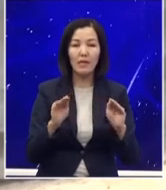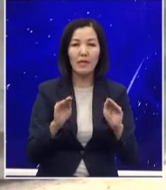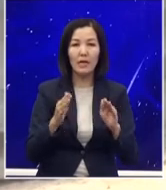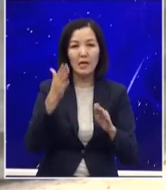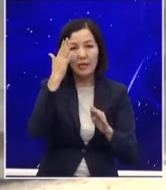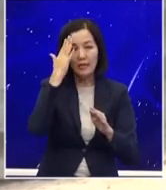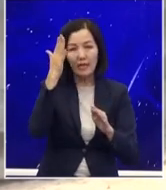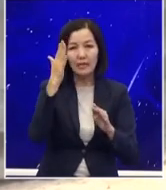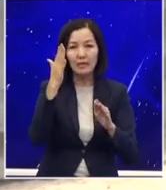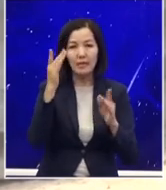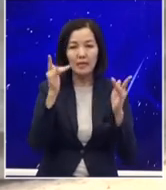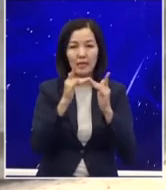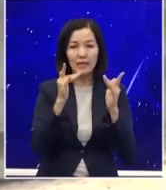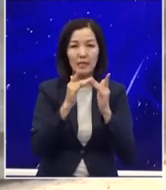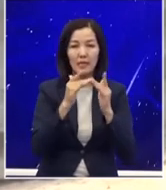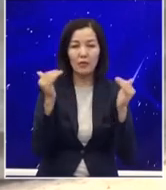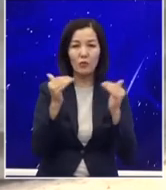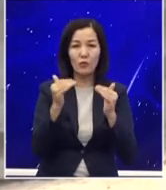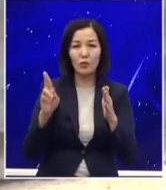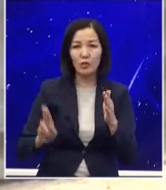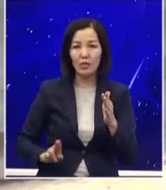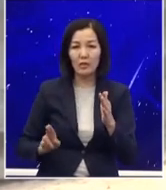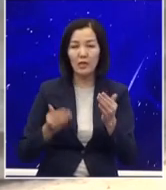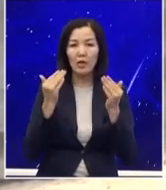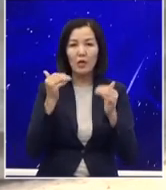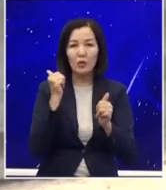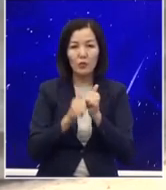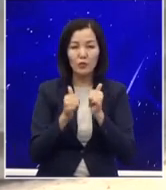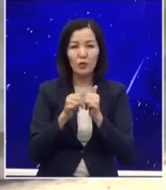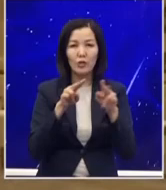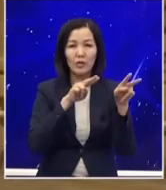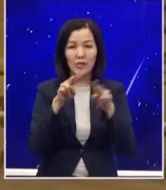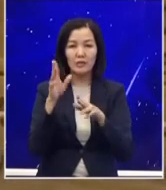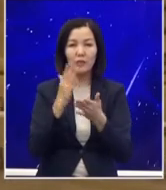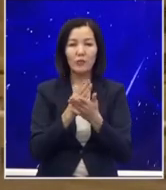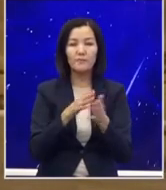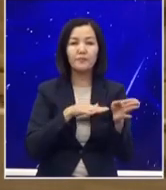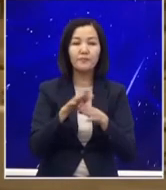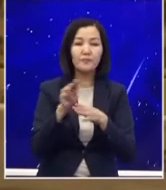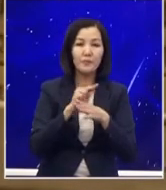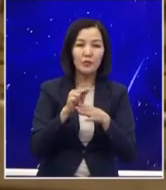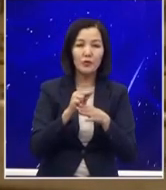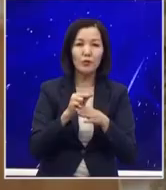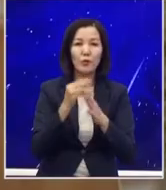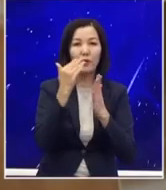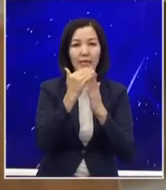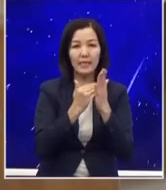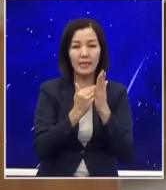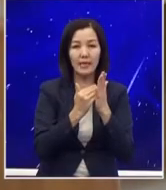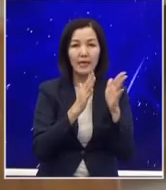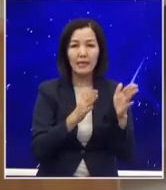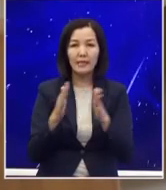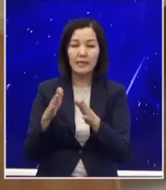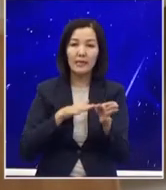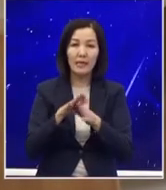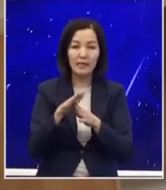дарынды балаларға арналған мектеп-интернат колледжінің директоры осы жерде біз күнделікті қадағалаудамыз жұмысты. Күрделі жөндеу жұмыстары кестеге сай кезең-кезеңмен